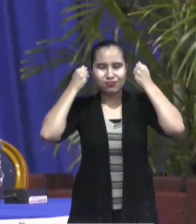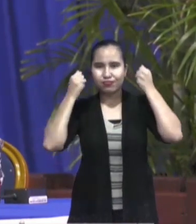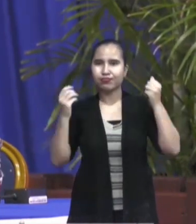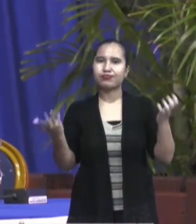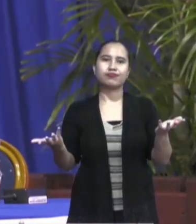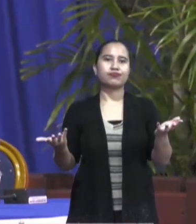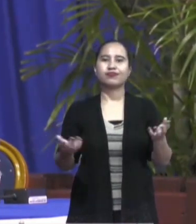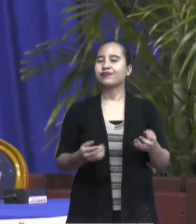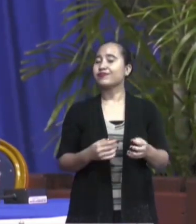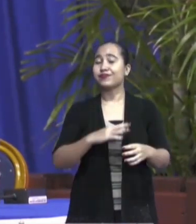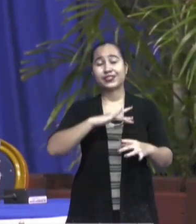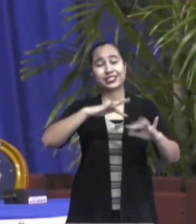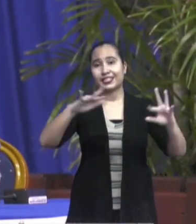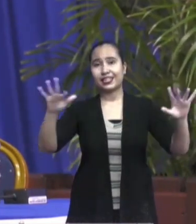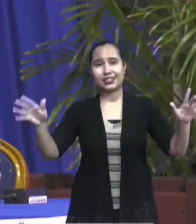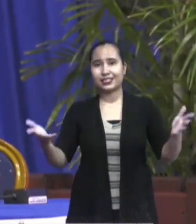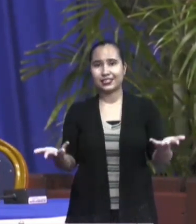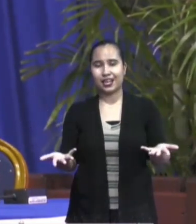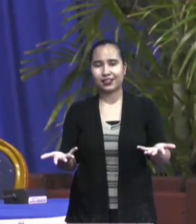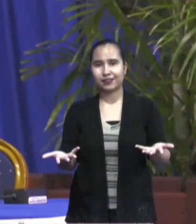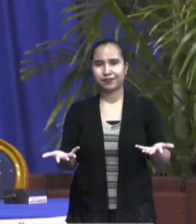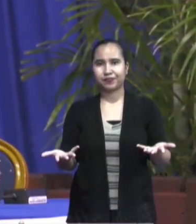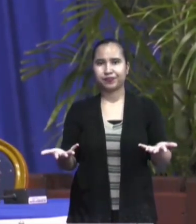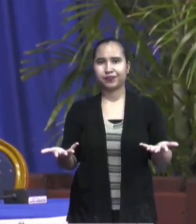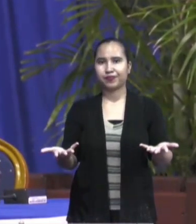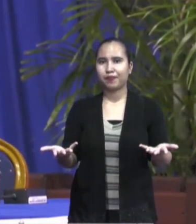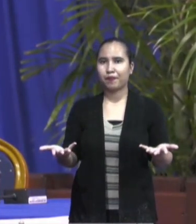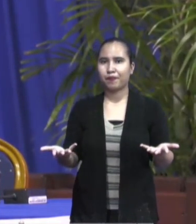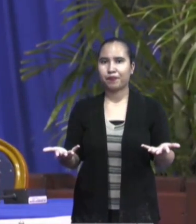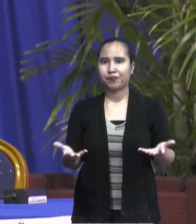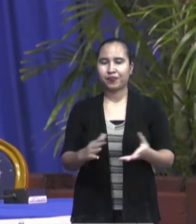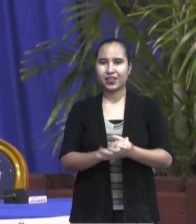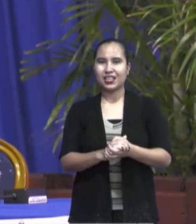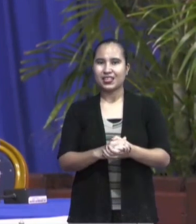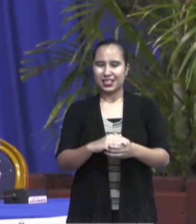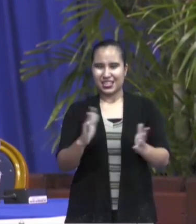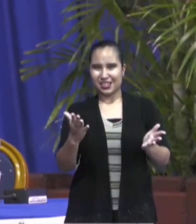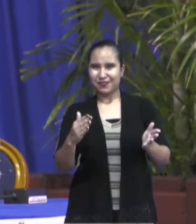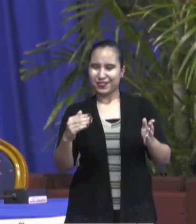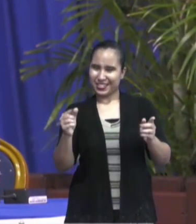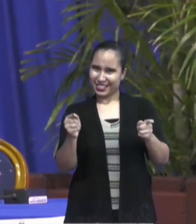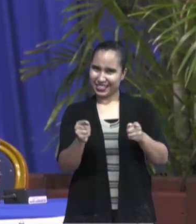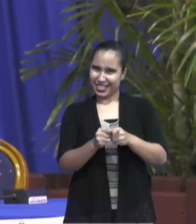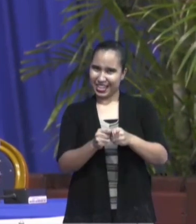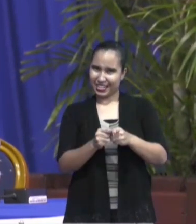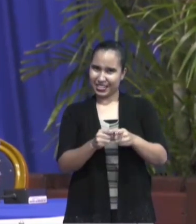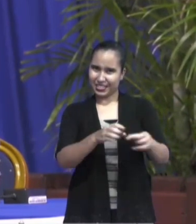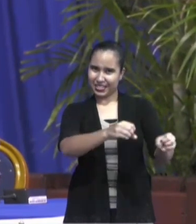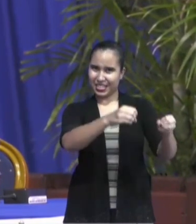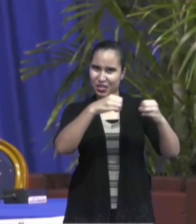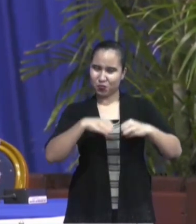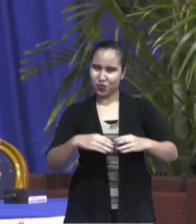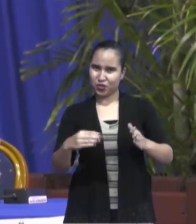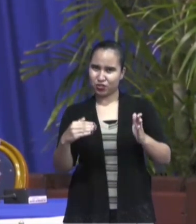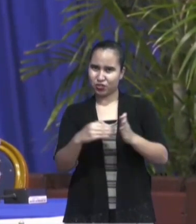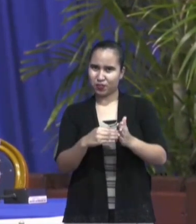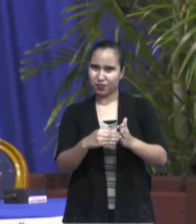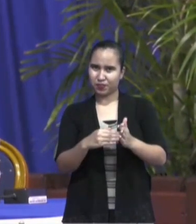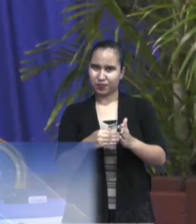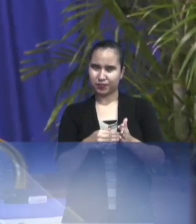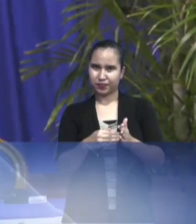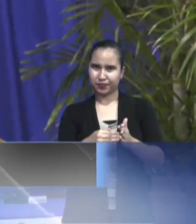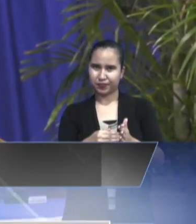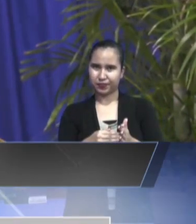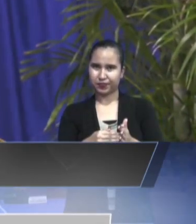herhalen dat het gaat om een voorstel voor een eindelijk de import stap er was wat commotie ontstaan omdat er een stuk was uitgelekt en er is een